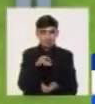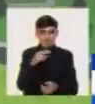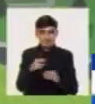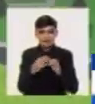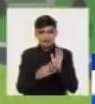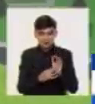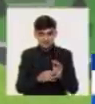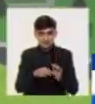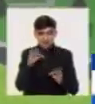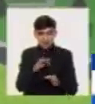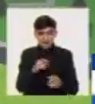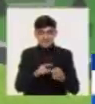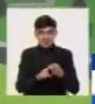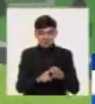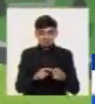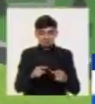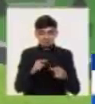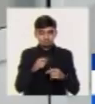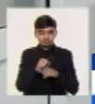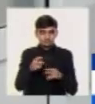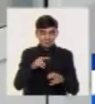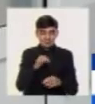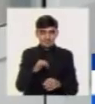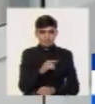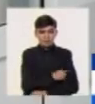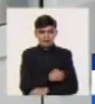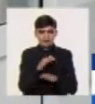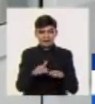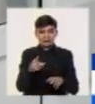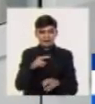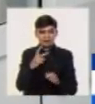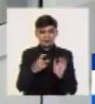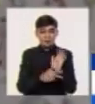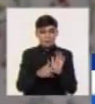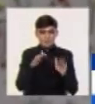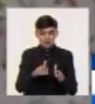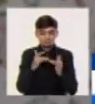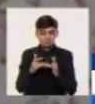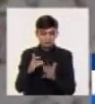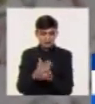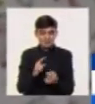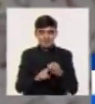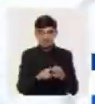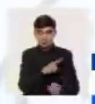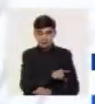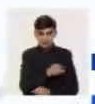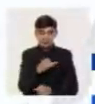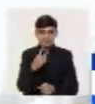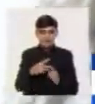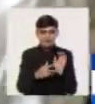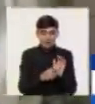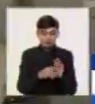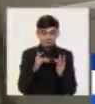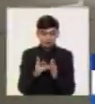COVID-19 инфекциясының алдын алу үшін 280 орынды модульдік балалар ауруханасы салынған. Онда 9 клиникалық бөлімше мен 28 төсек